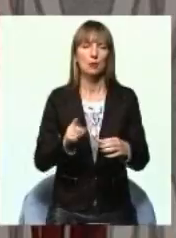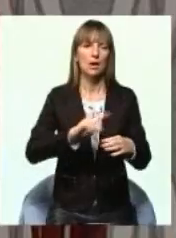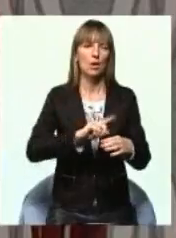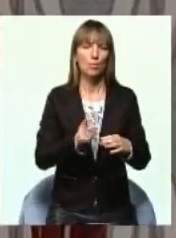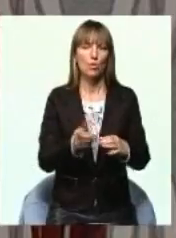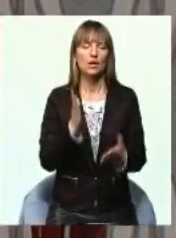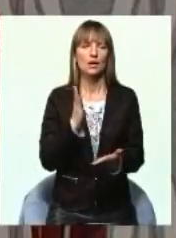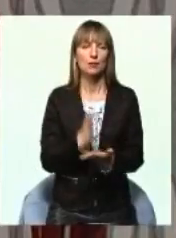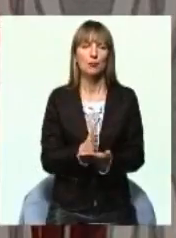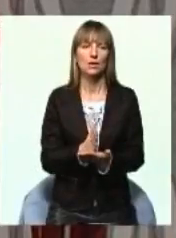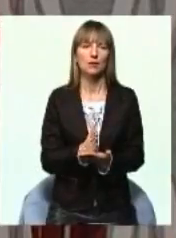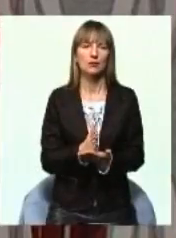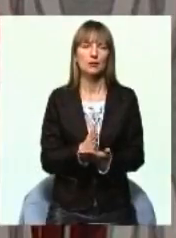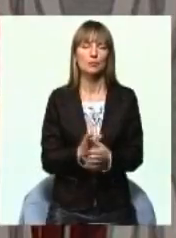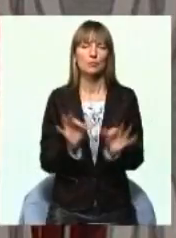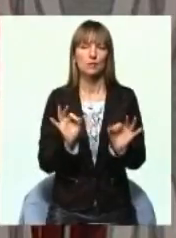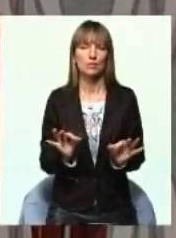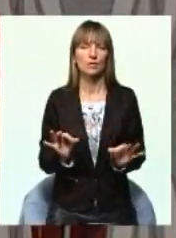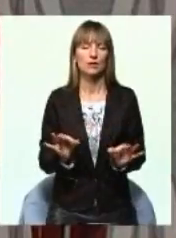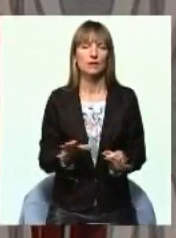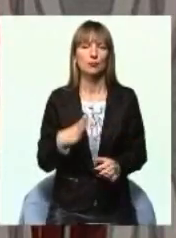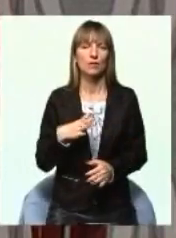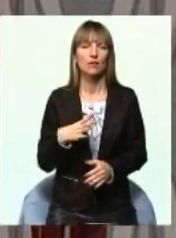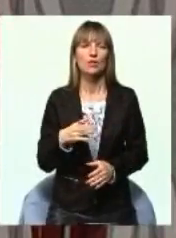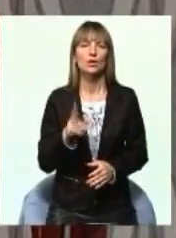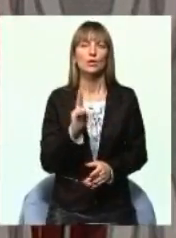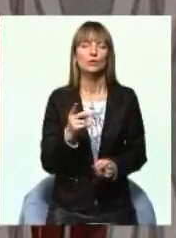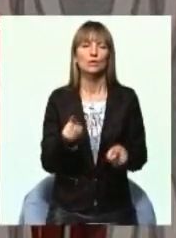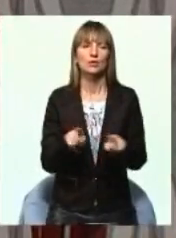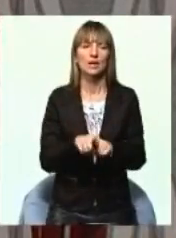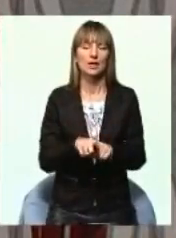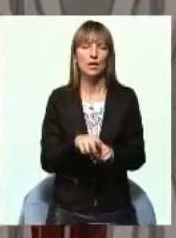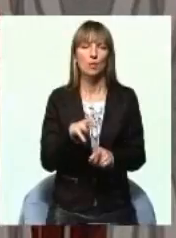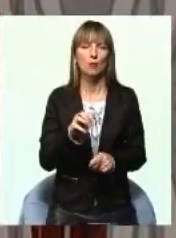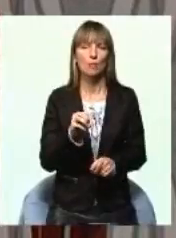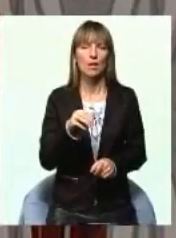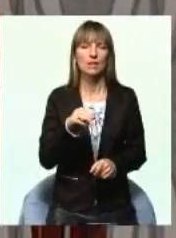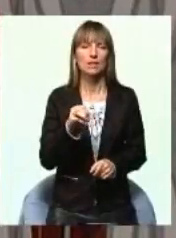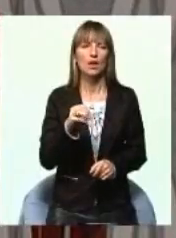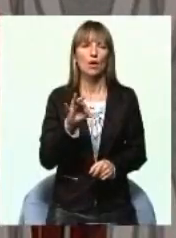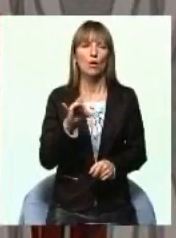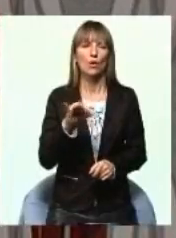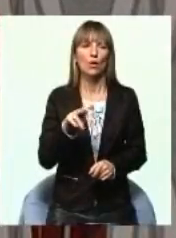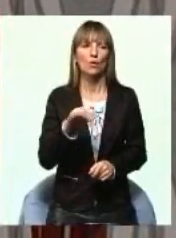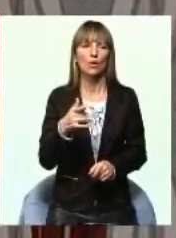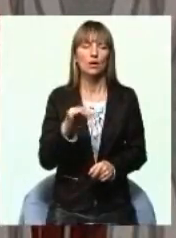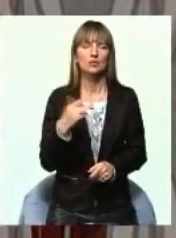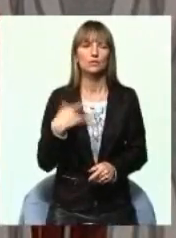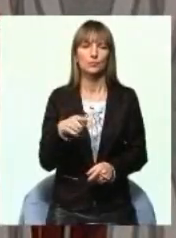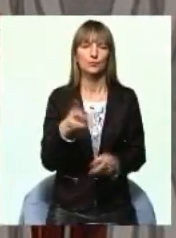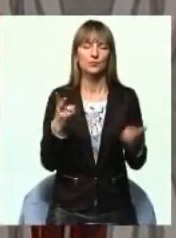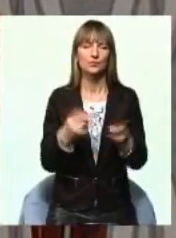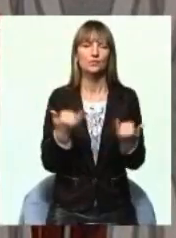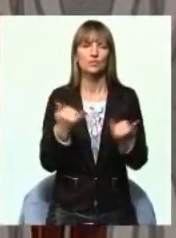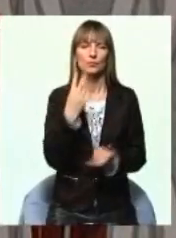і мають і правдиві. Тож, хто ж такі метеорологи? Та й взагалі, для чого вони нам потрібні? Зараз